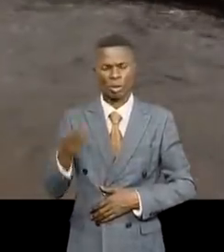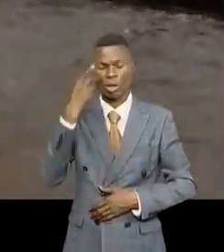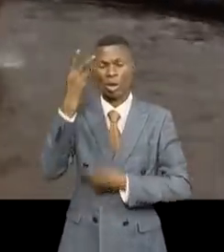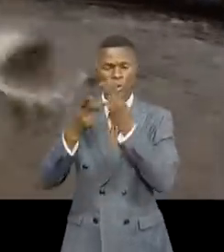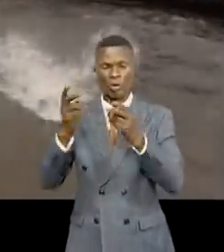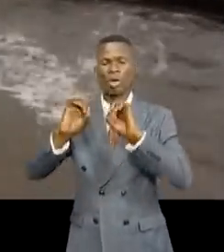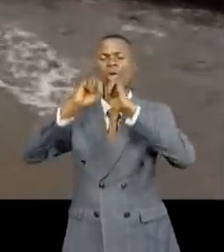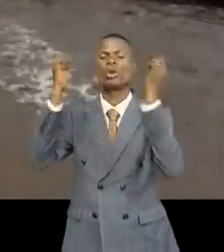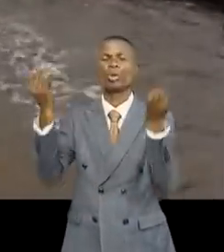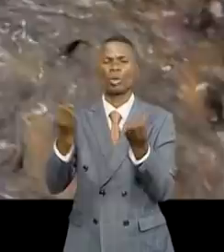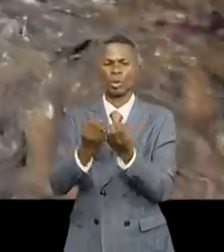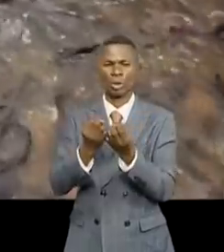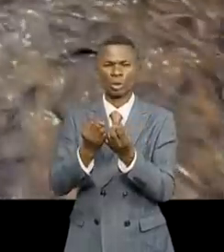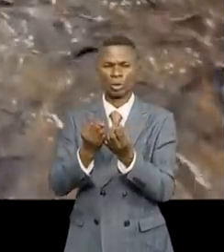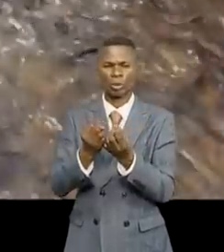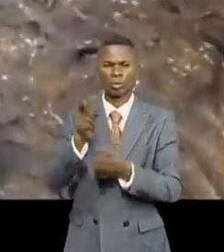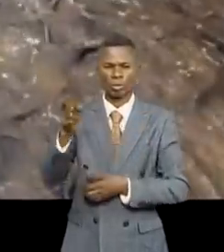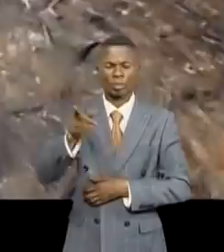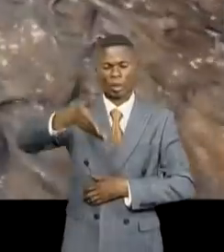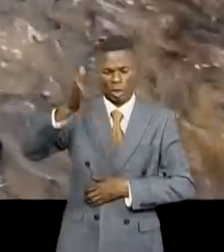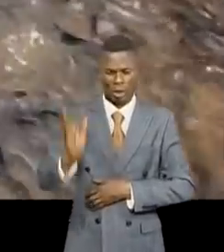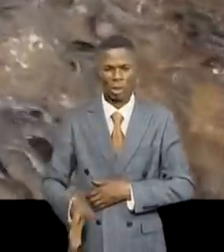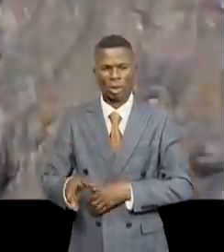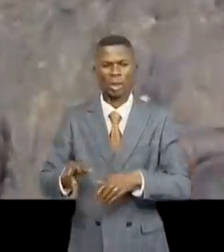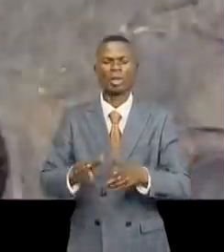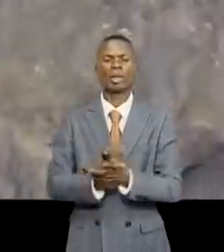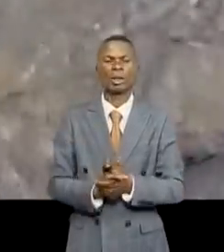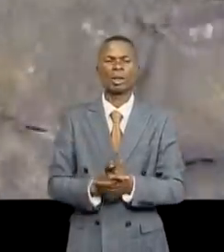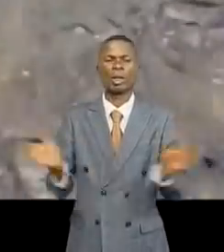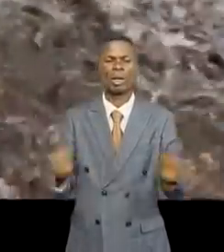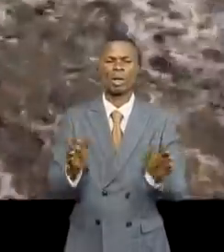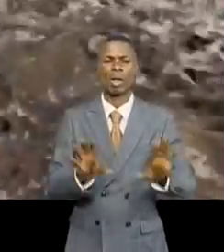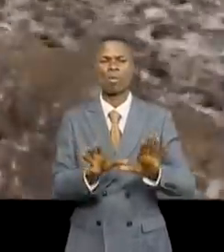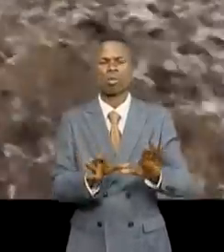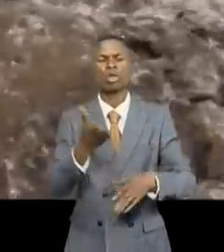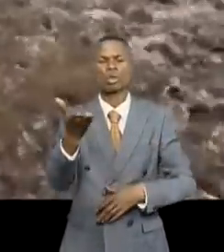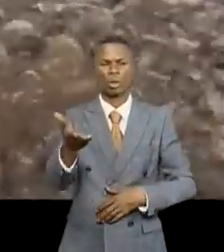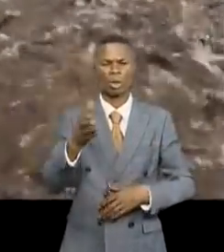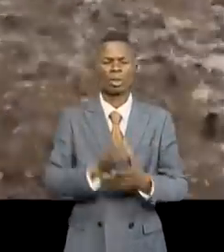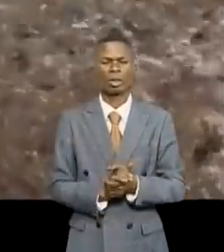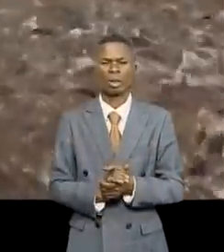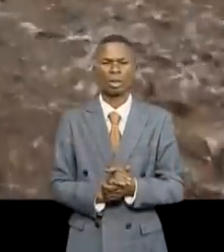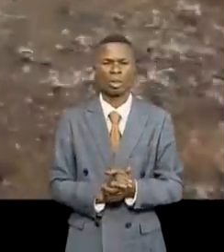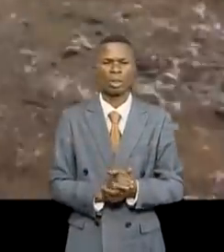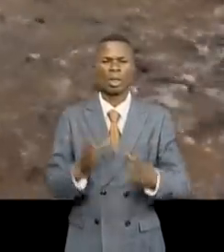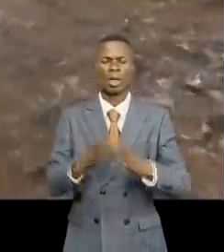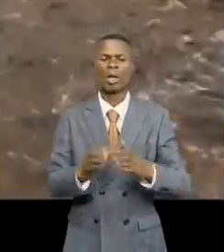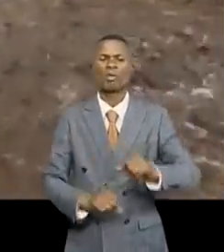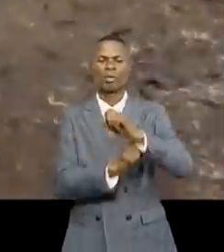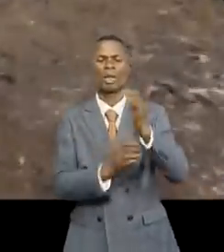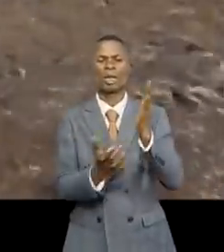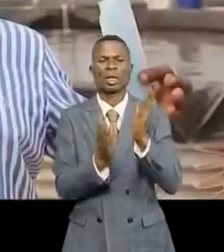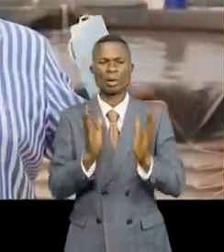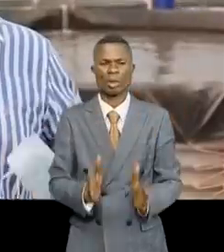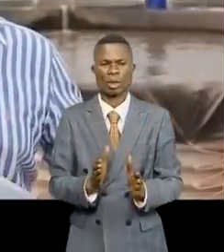visiter la société Exaedon, spécialisée dans l'élevage de poissons chats. Pourquoi, avec leur aide, leur technicité, nous